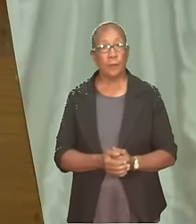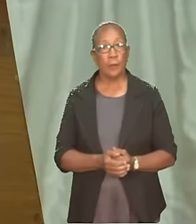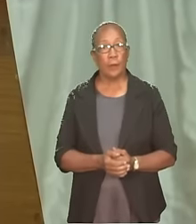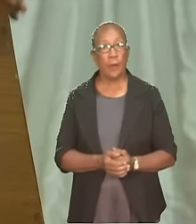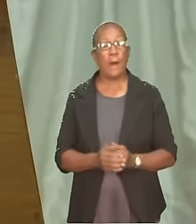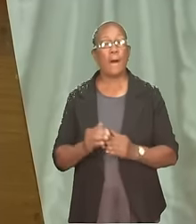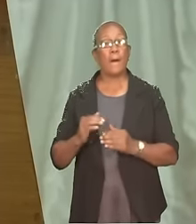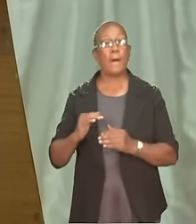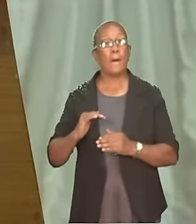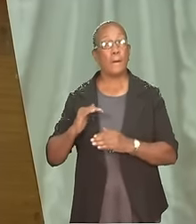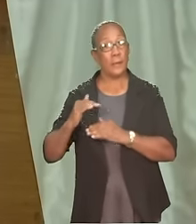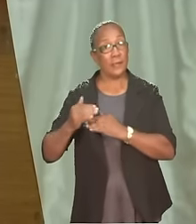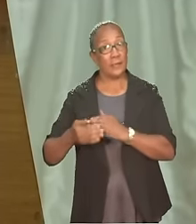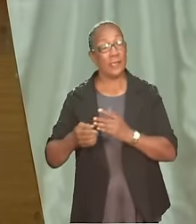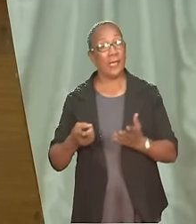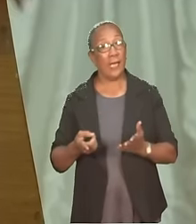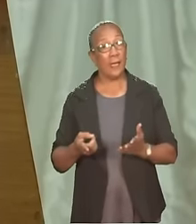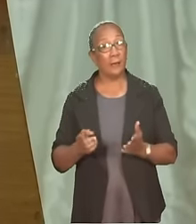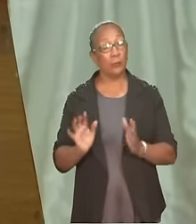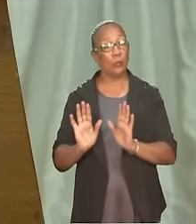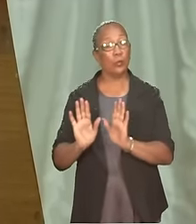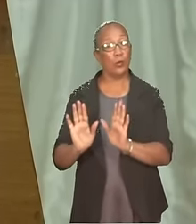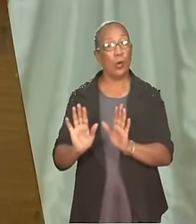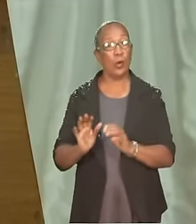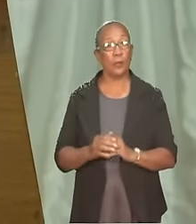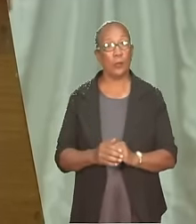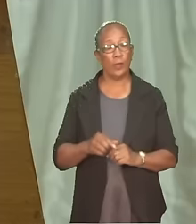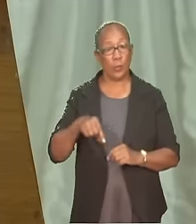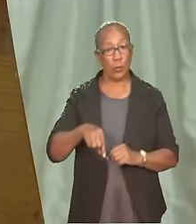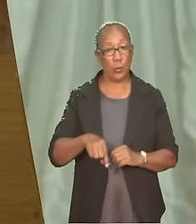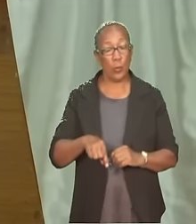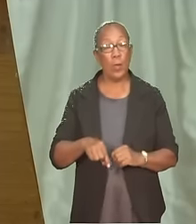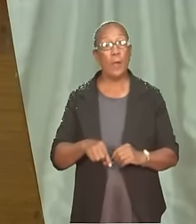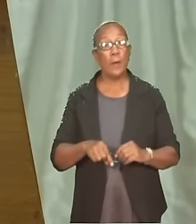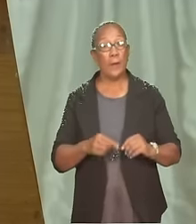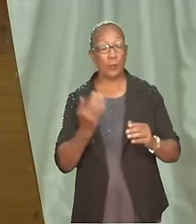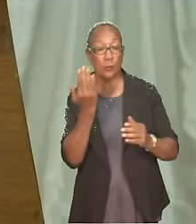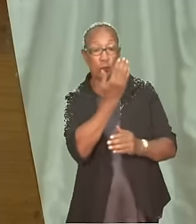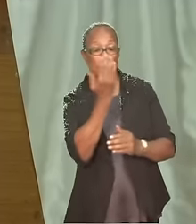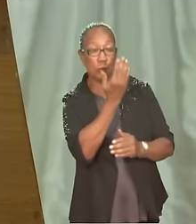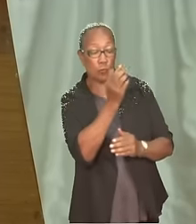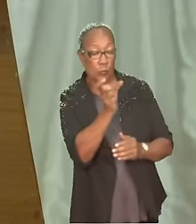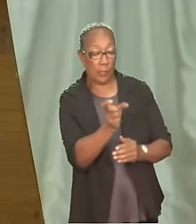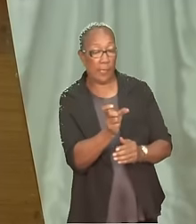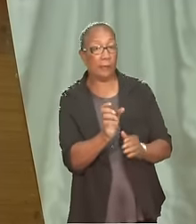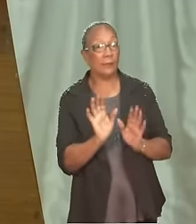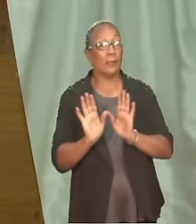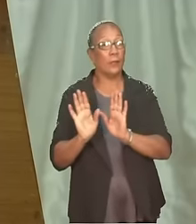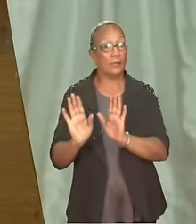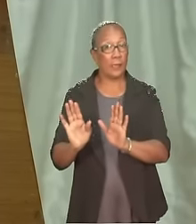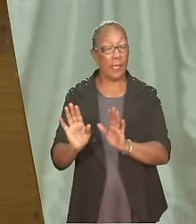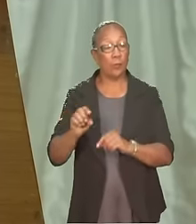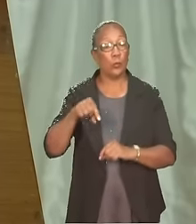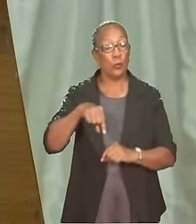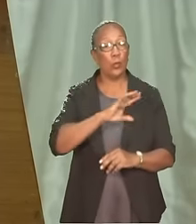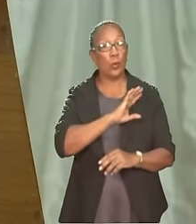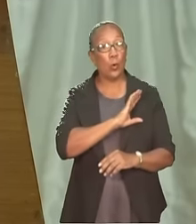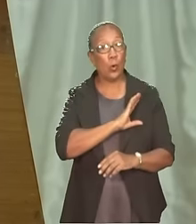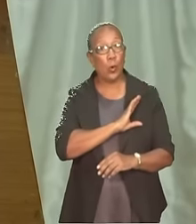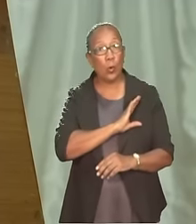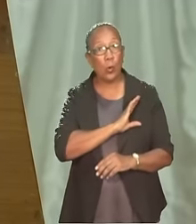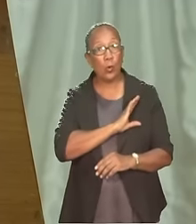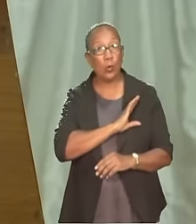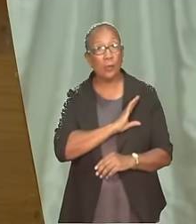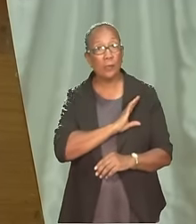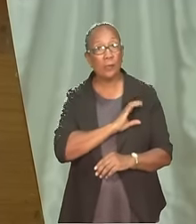beschermd zullen worden. We zijn bezig met exercities om ook jongeren, studenten te beschermen. We zijn bezig om ook boeren die